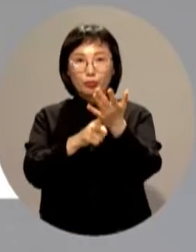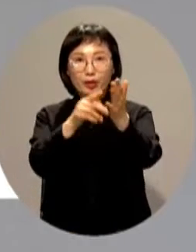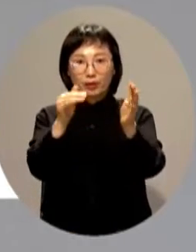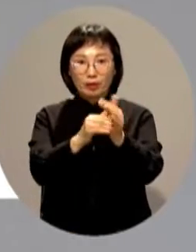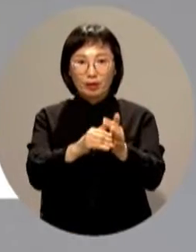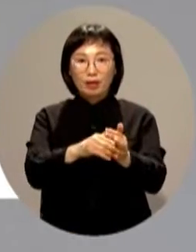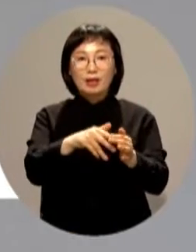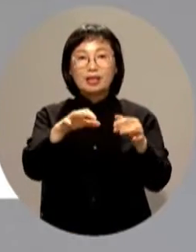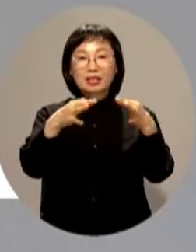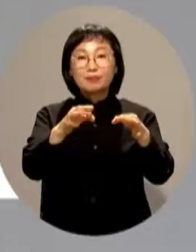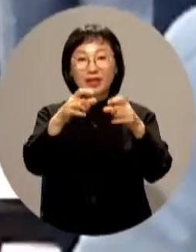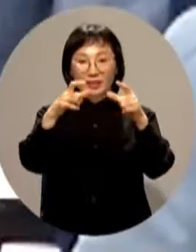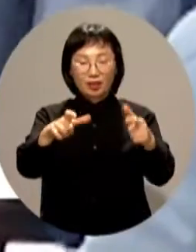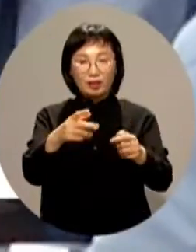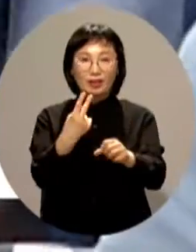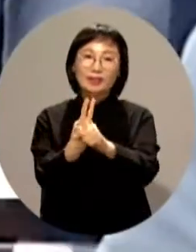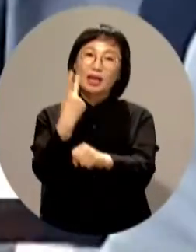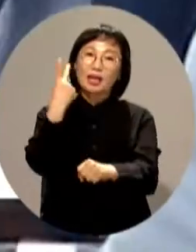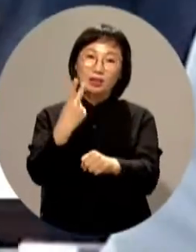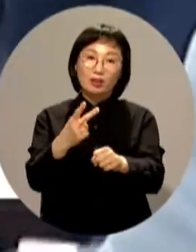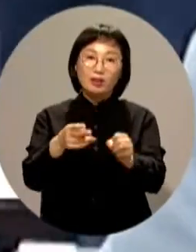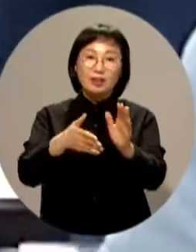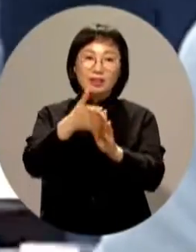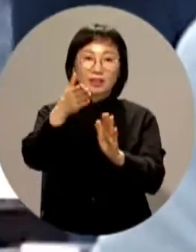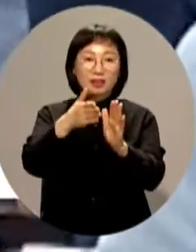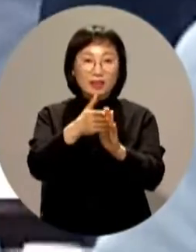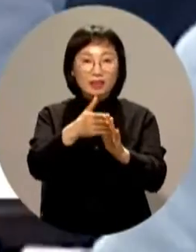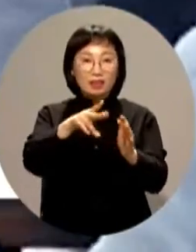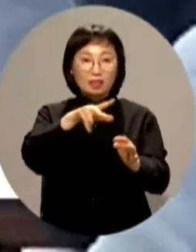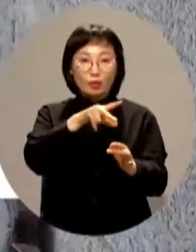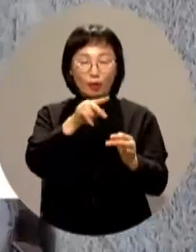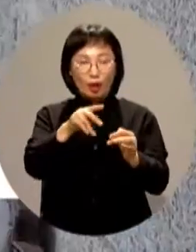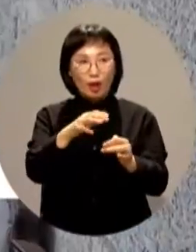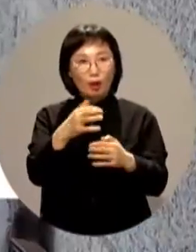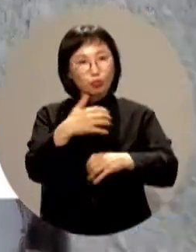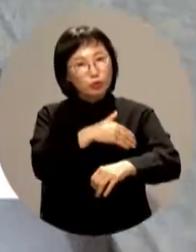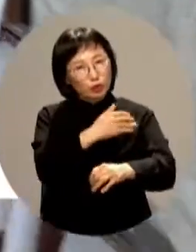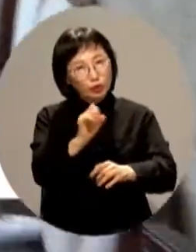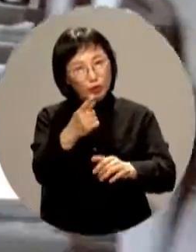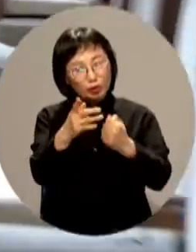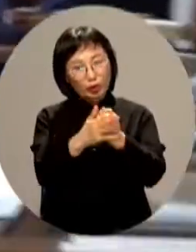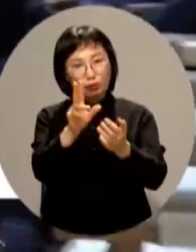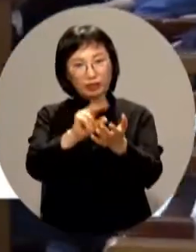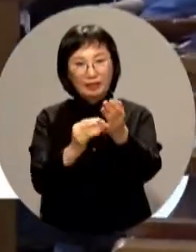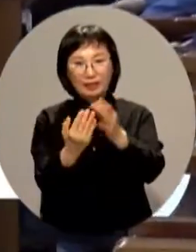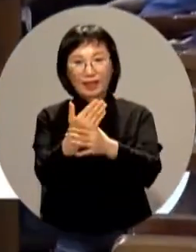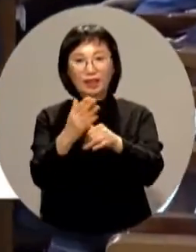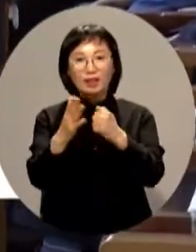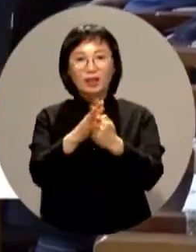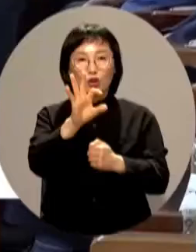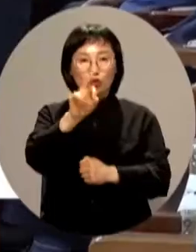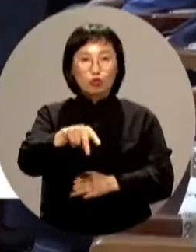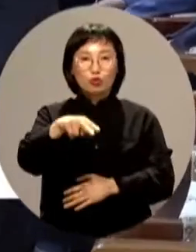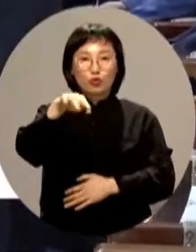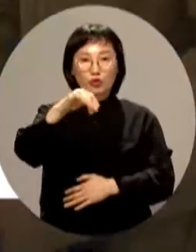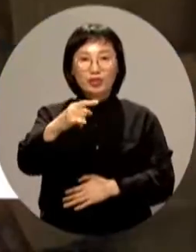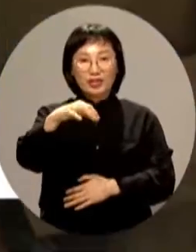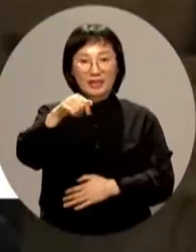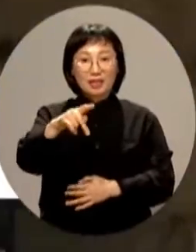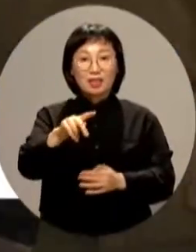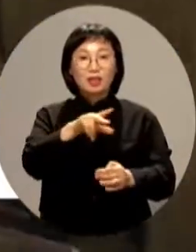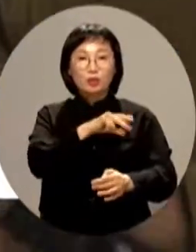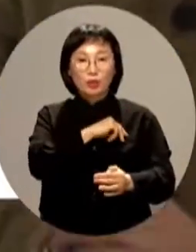선거구 에는 재작년 이른바 시 입회 불륨 파동 등으로 제명 됐다 복귀한 유진 의 번이 무소속으로